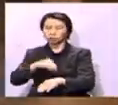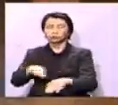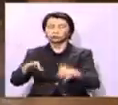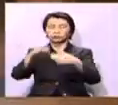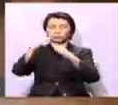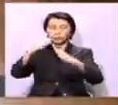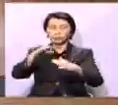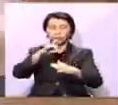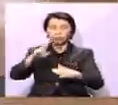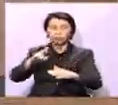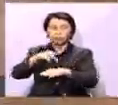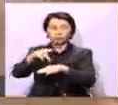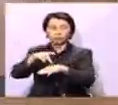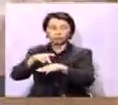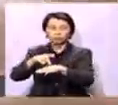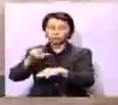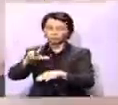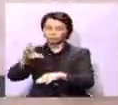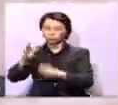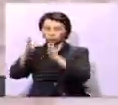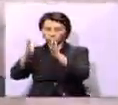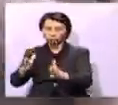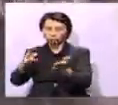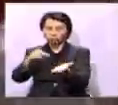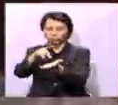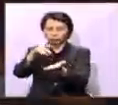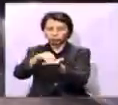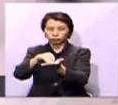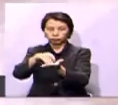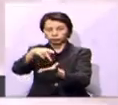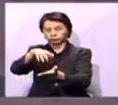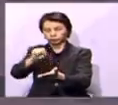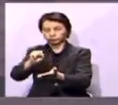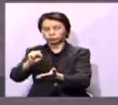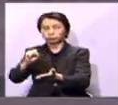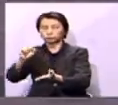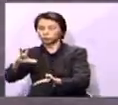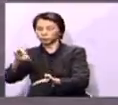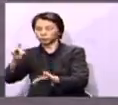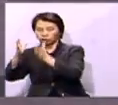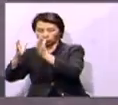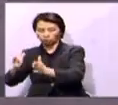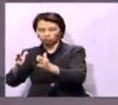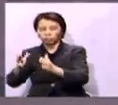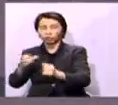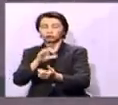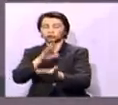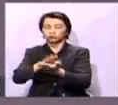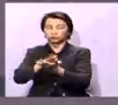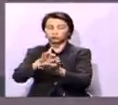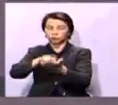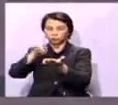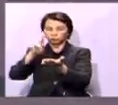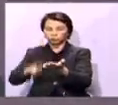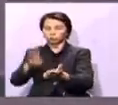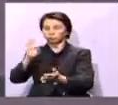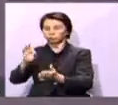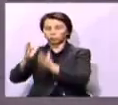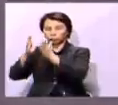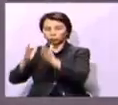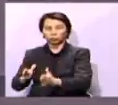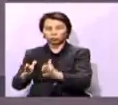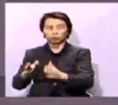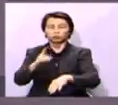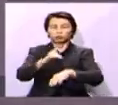Raya Kampung Tanjung Pulai 39 orang, Pusat Pemindahan Kampung Lamir 38 orang dan SK Aceh 9 orang.